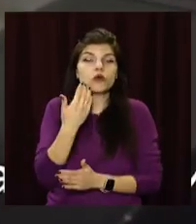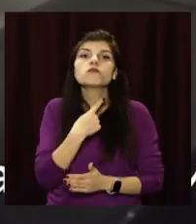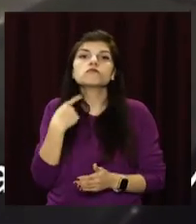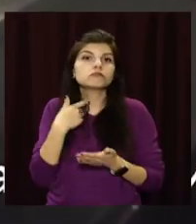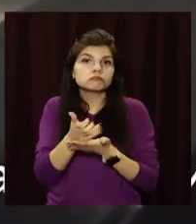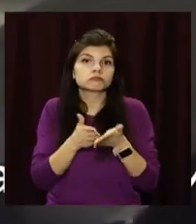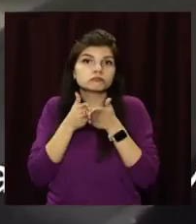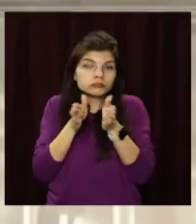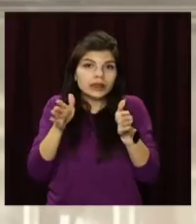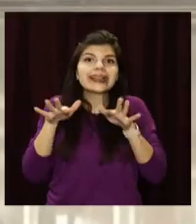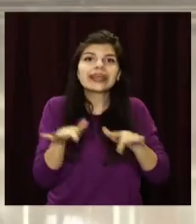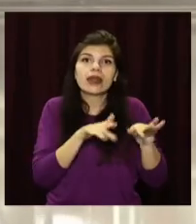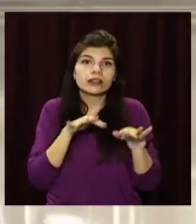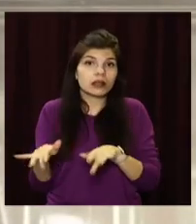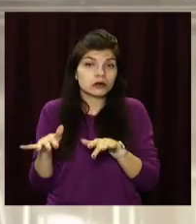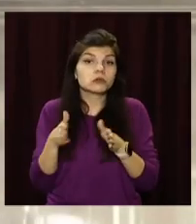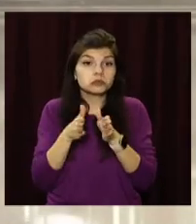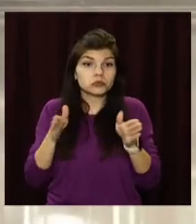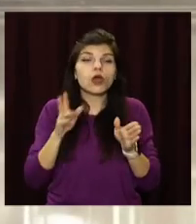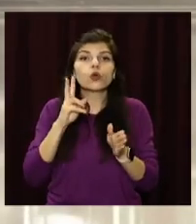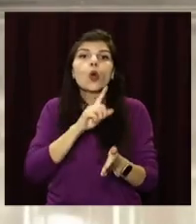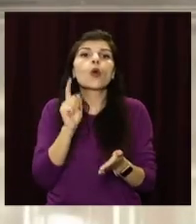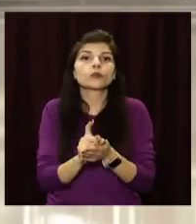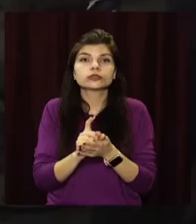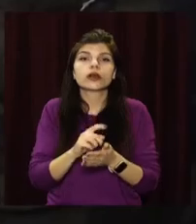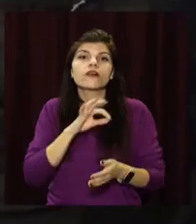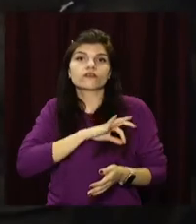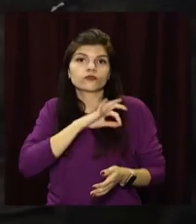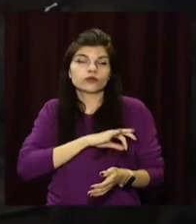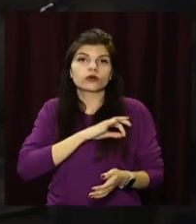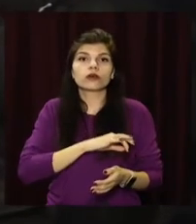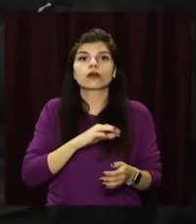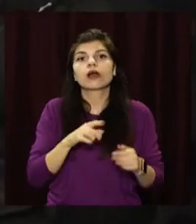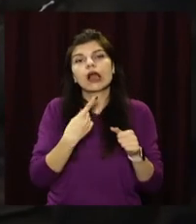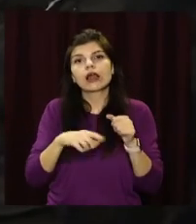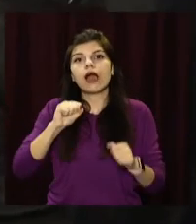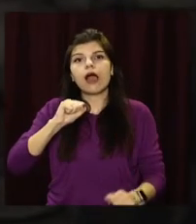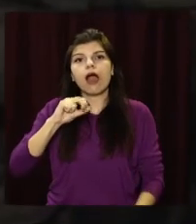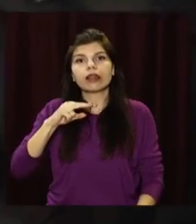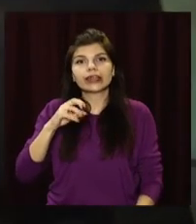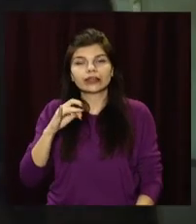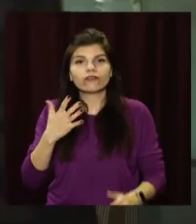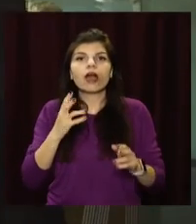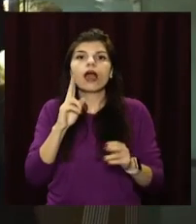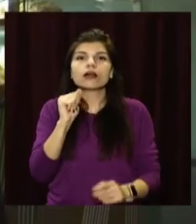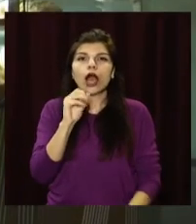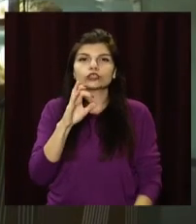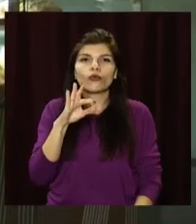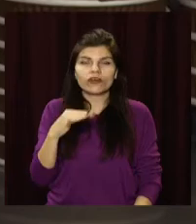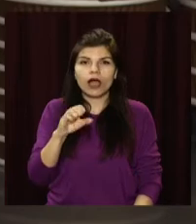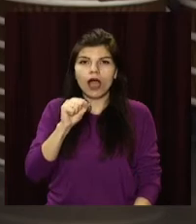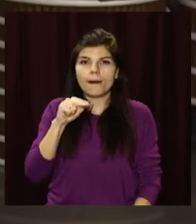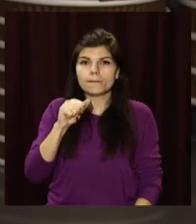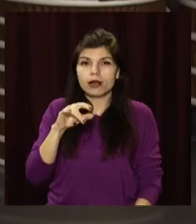видів діяльності, для кого стало обов'язковим використання традиційних або альтернативних касових апаратів. Зокрема,